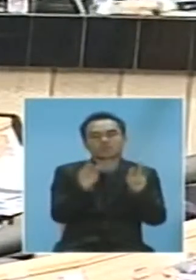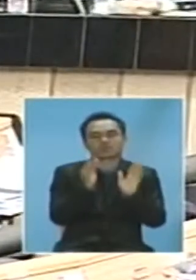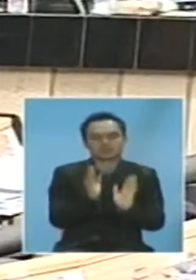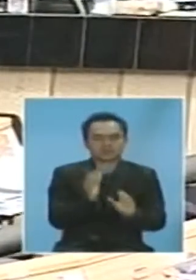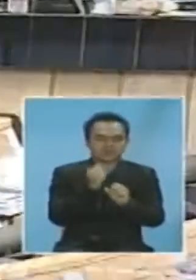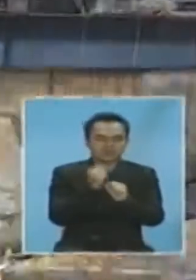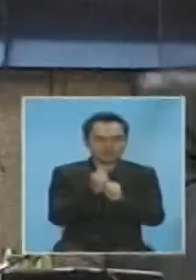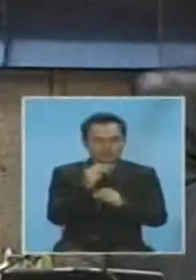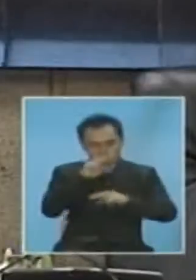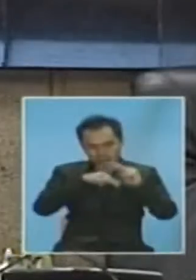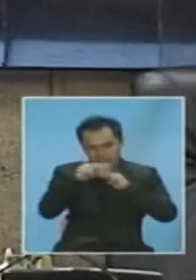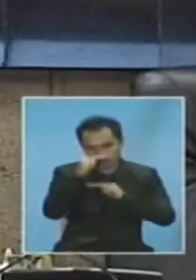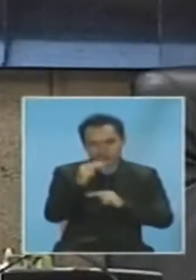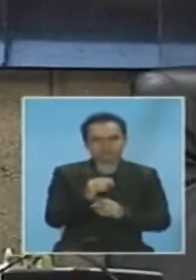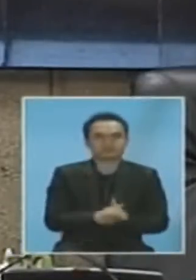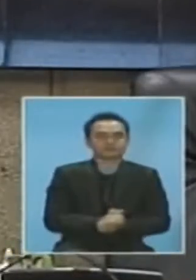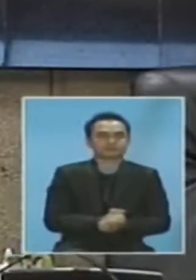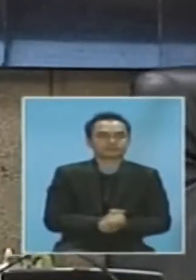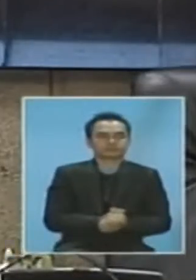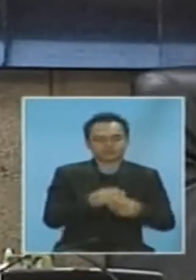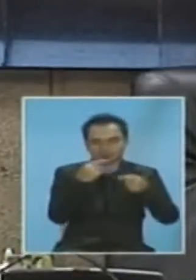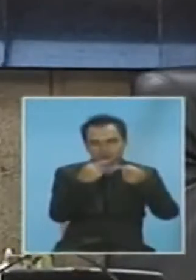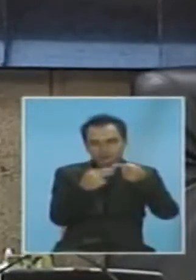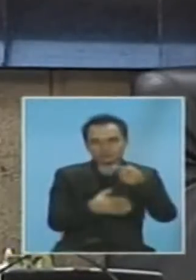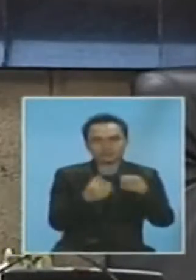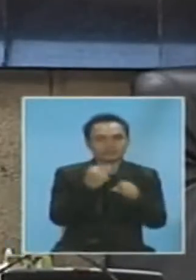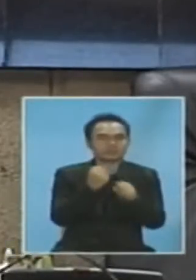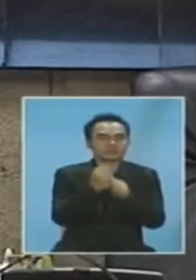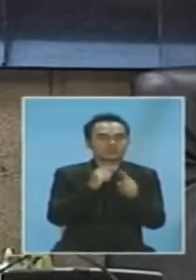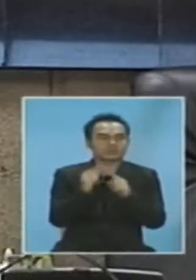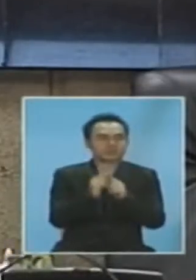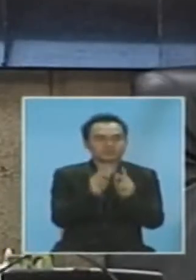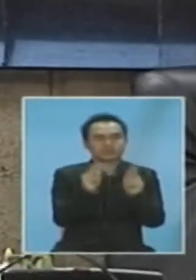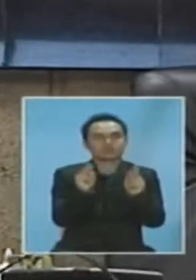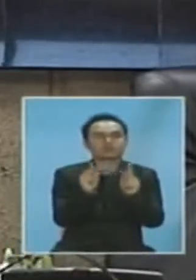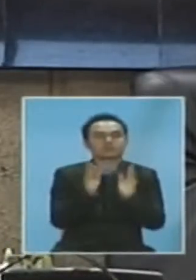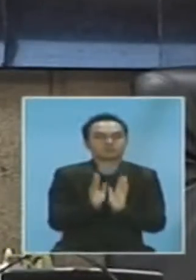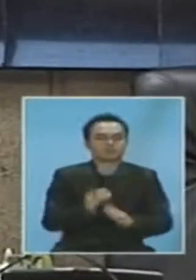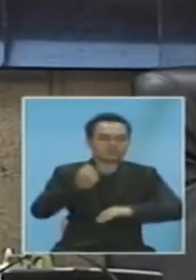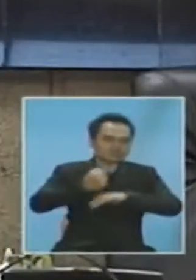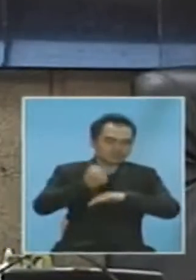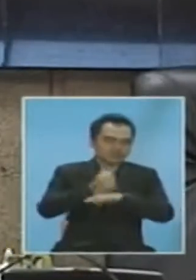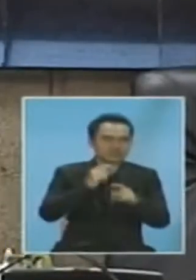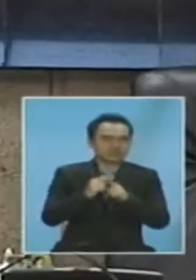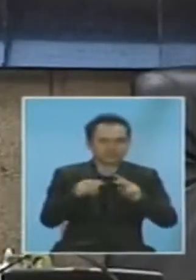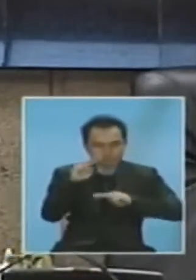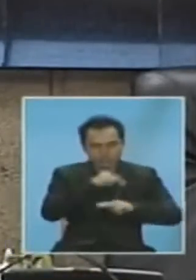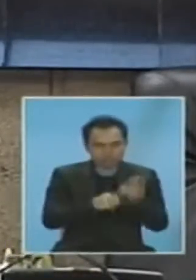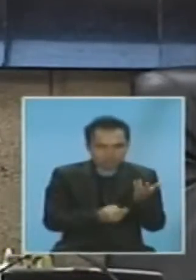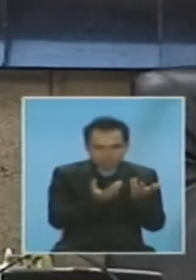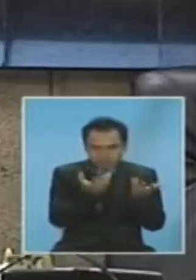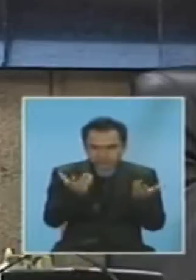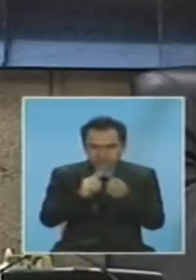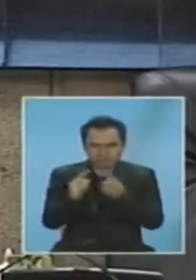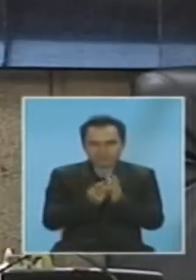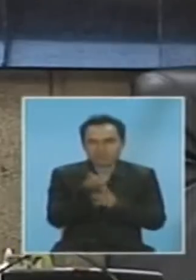ริตด้วยโดยมีการตั้งคณะทำงานในการตรวจสอบและตรวจนับสินค้าคงเหลือทั่วประเท